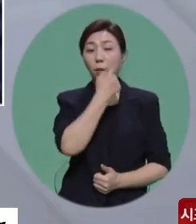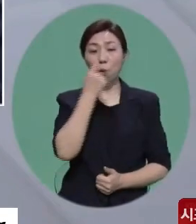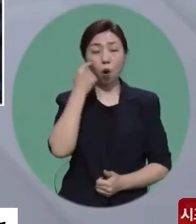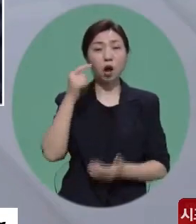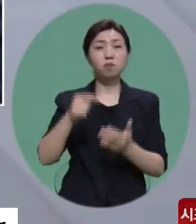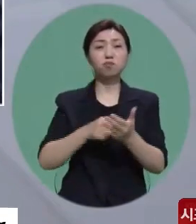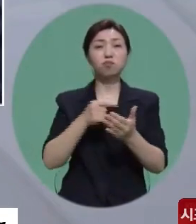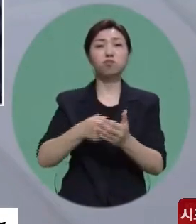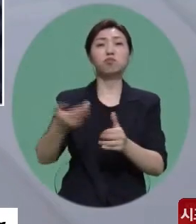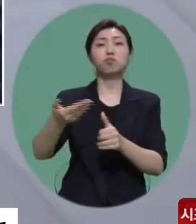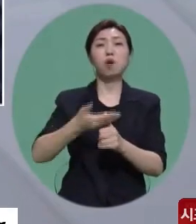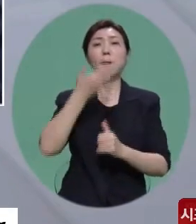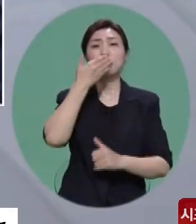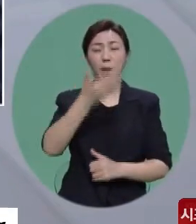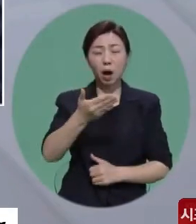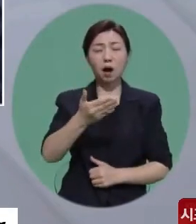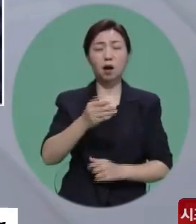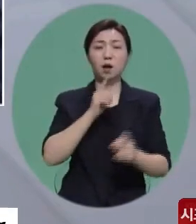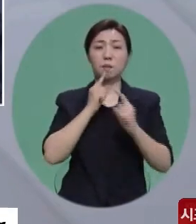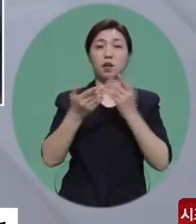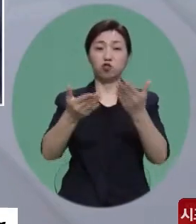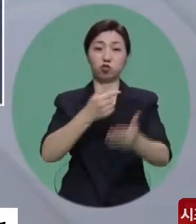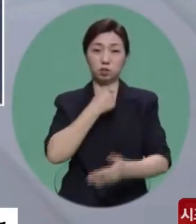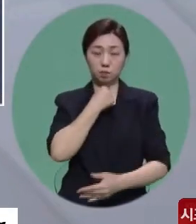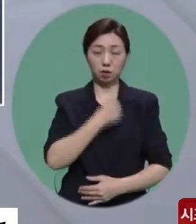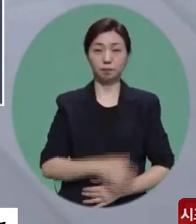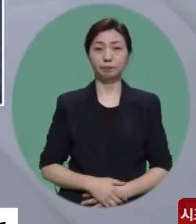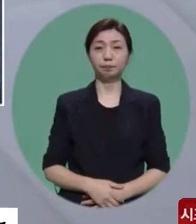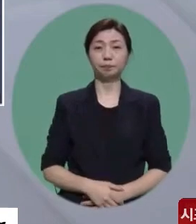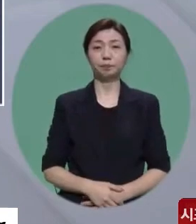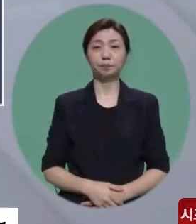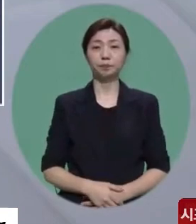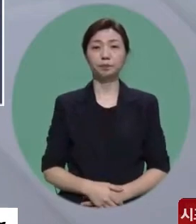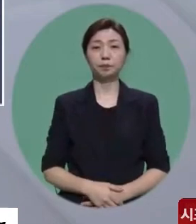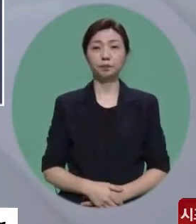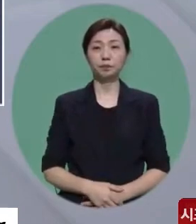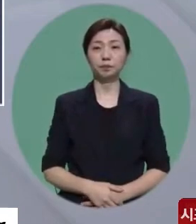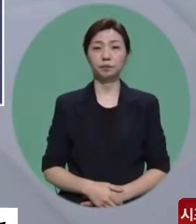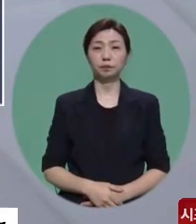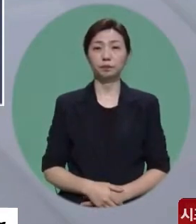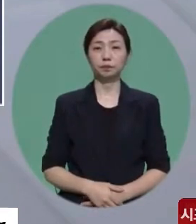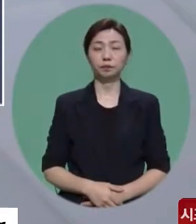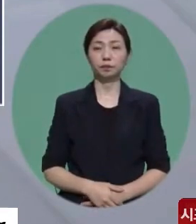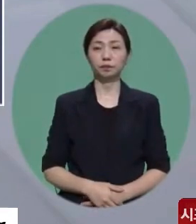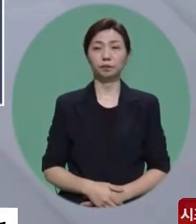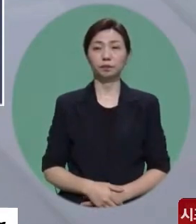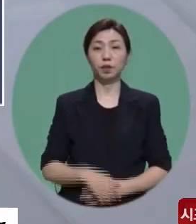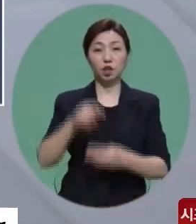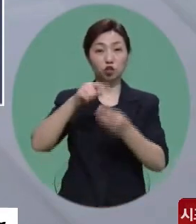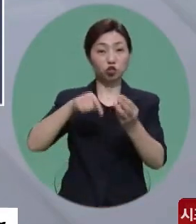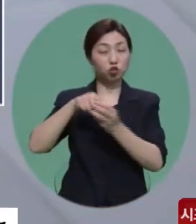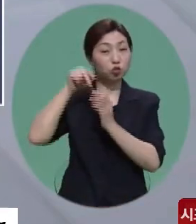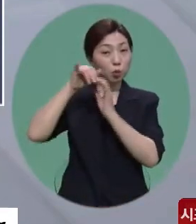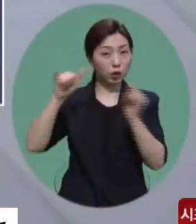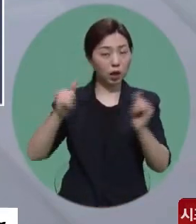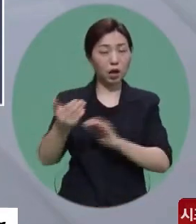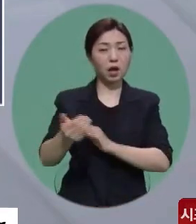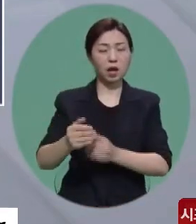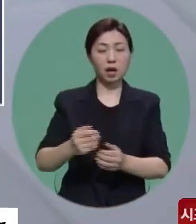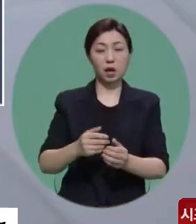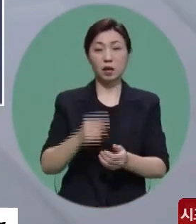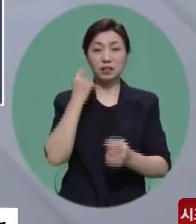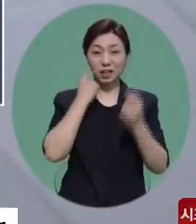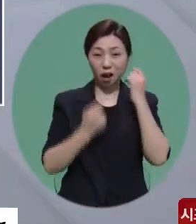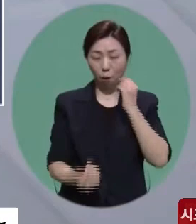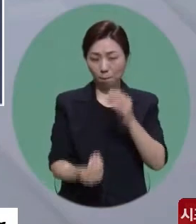수 있는 것이 아니냐 그런 말씀을 드리는 겁니다. 네, 그러니까 우리 윤 후보님께서 뭐 예방 강화 를